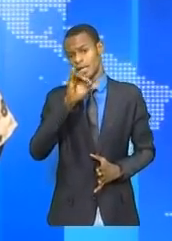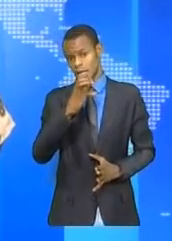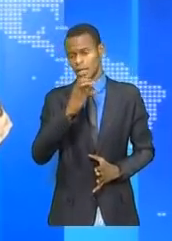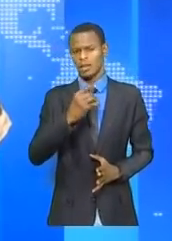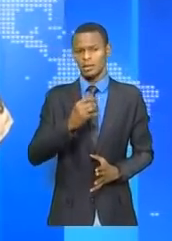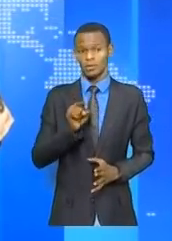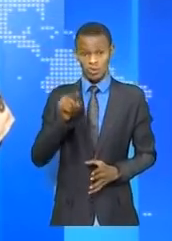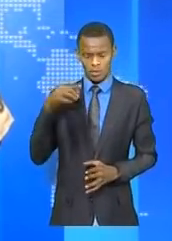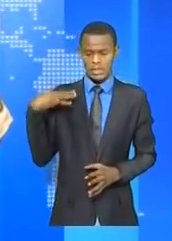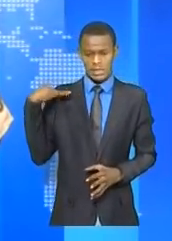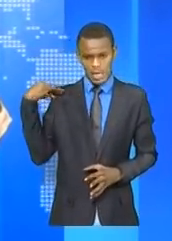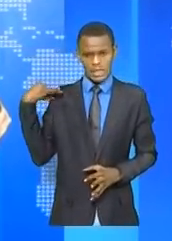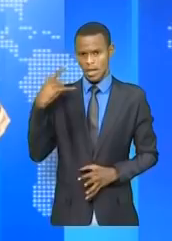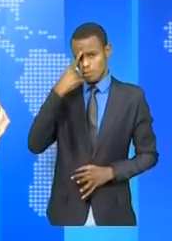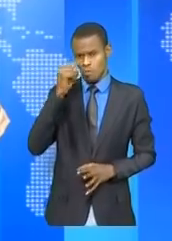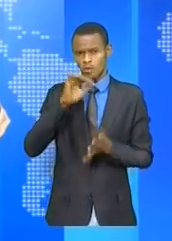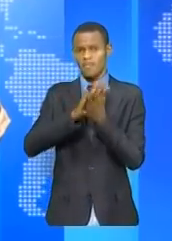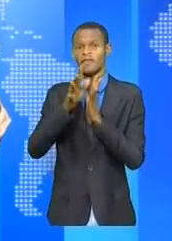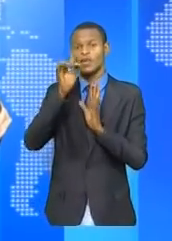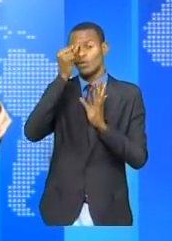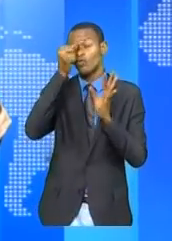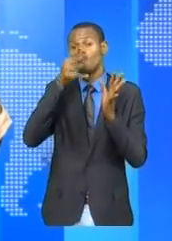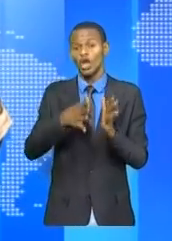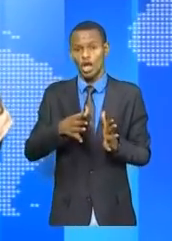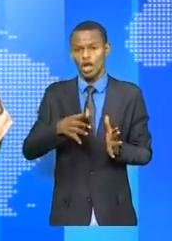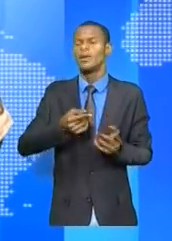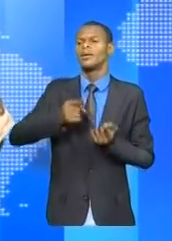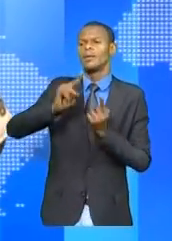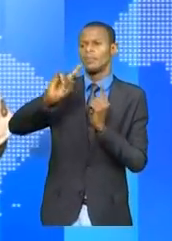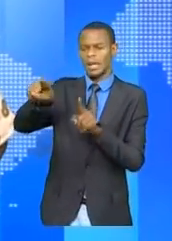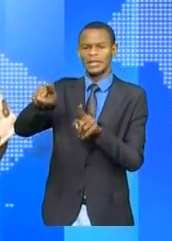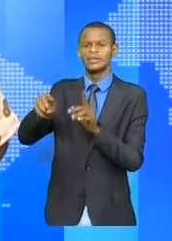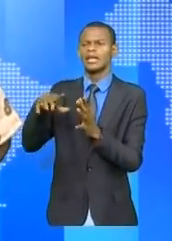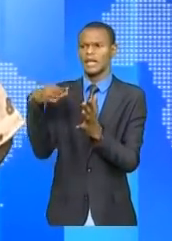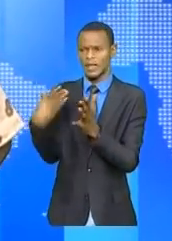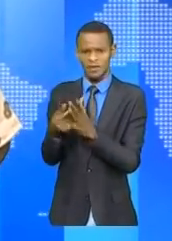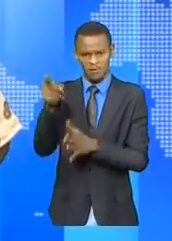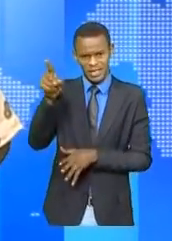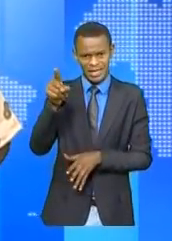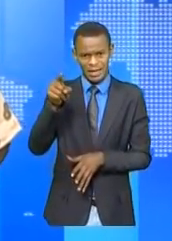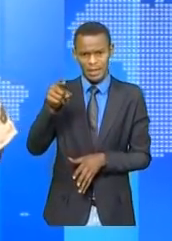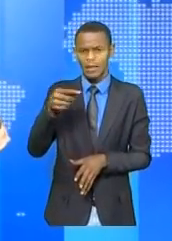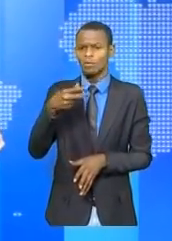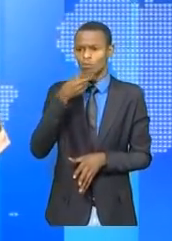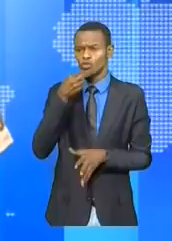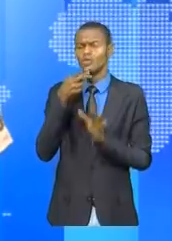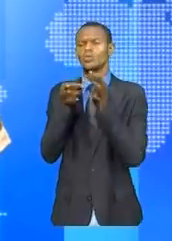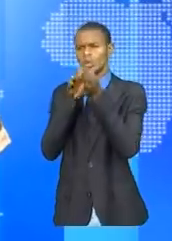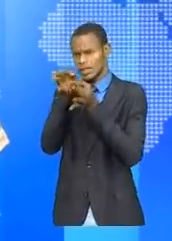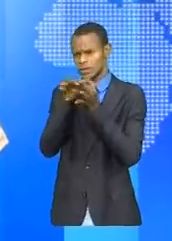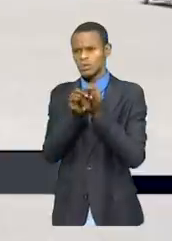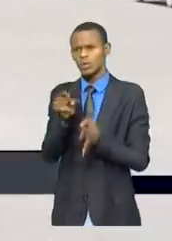au poste de gouverneur, qui explique ses ambitions pour le développement de la province dans ce reportage de Yolande